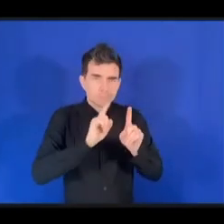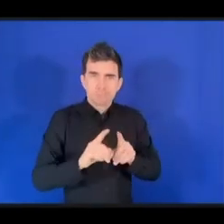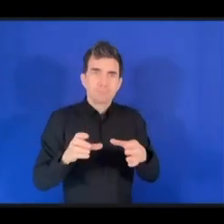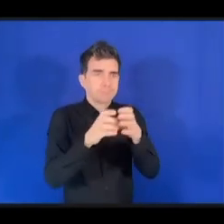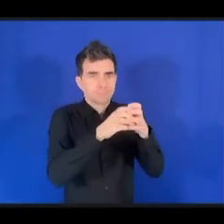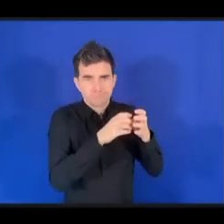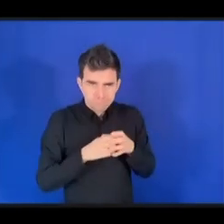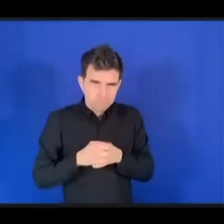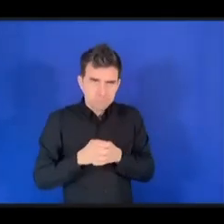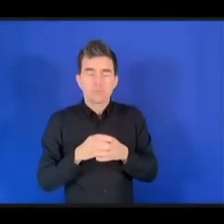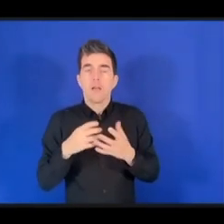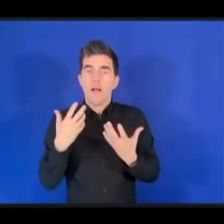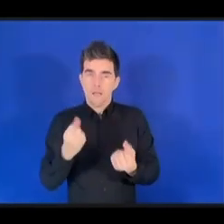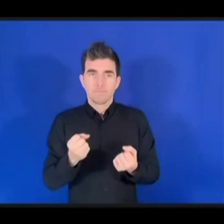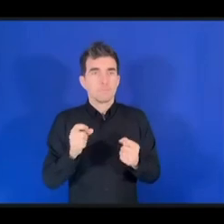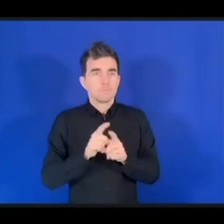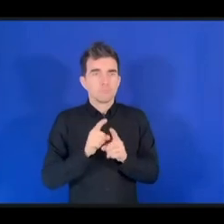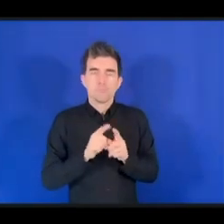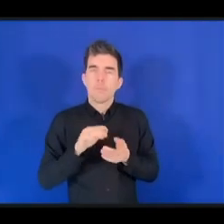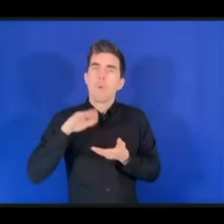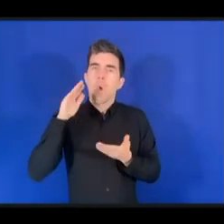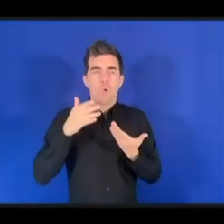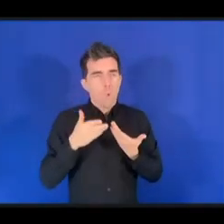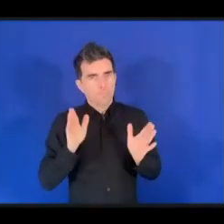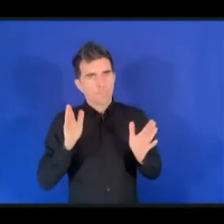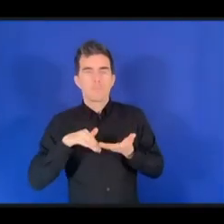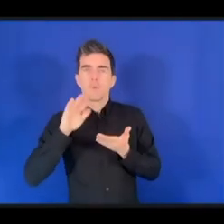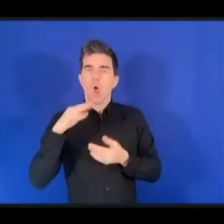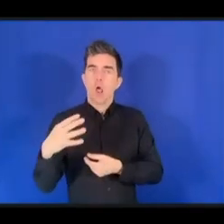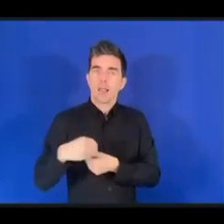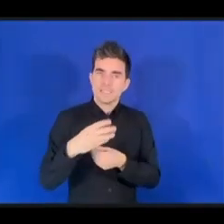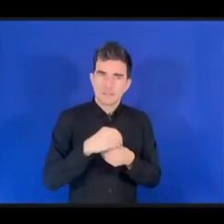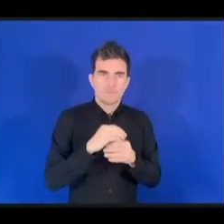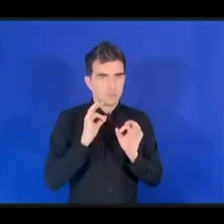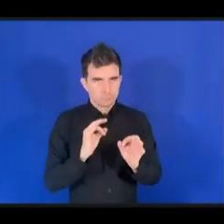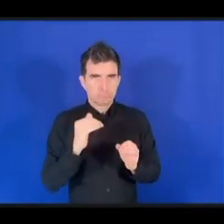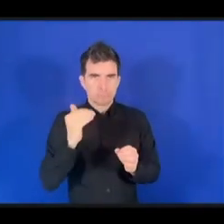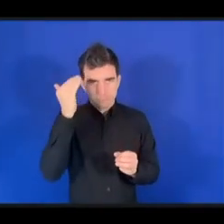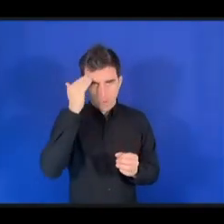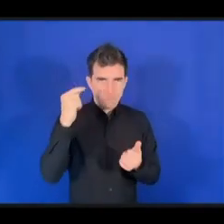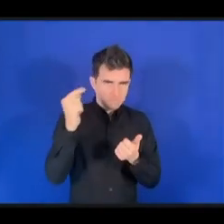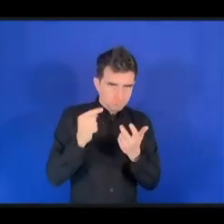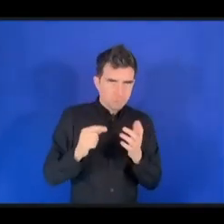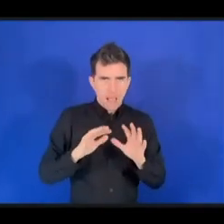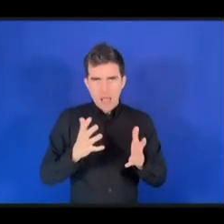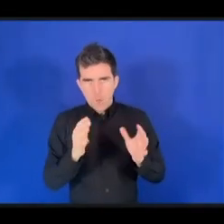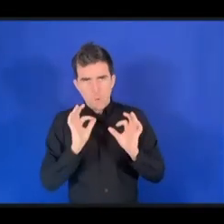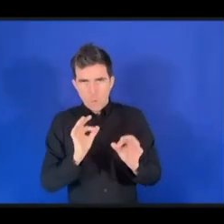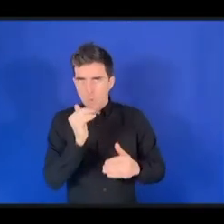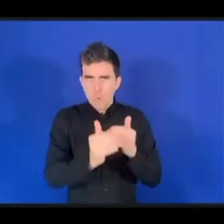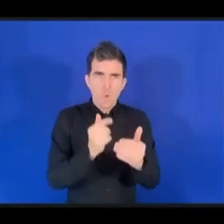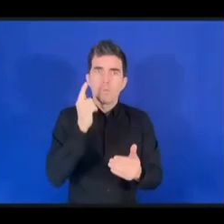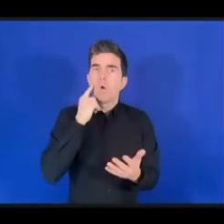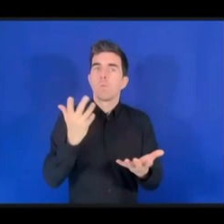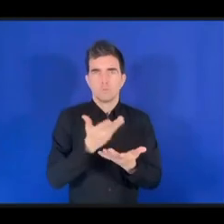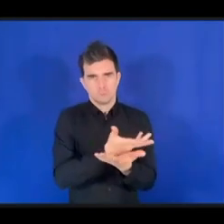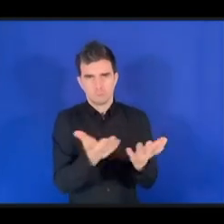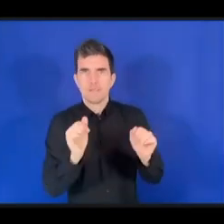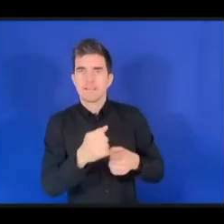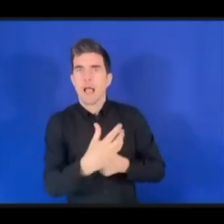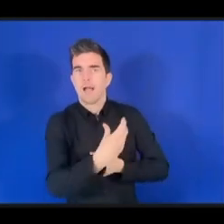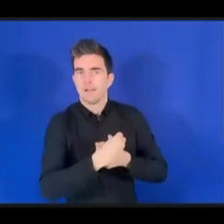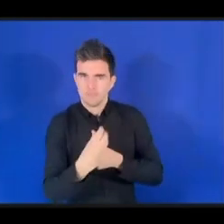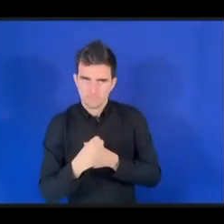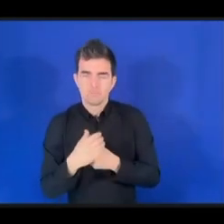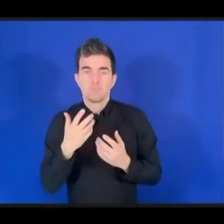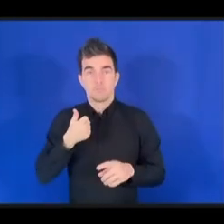もこれに参加するためには意味がある参加するためにはたくさんのリソースが必要になります昨日のリーダーシップパルに